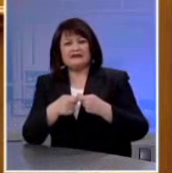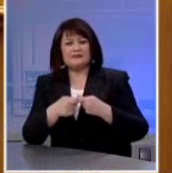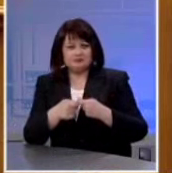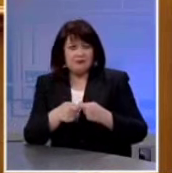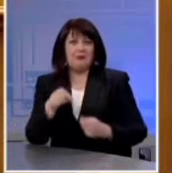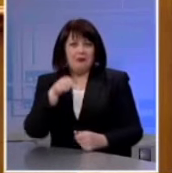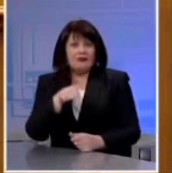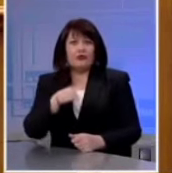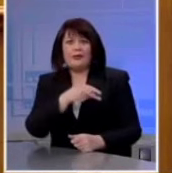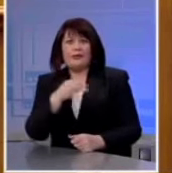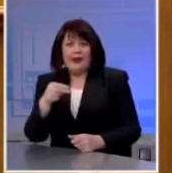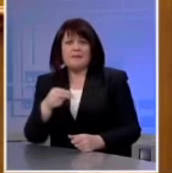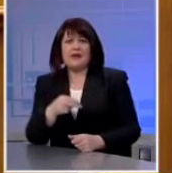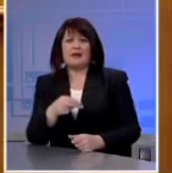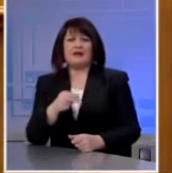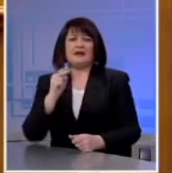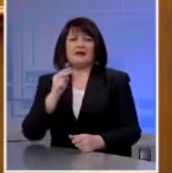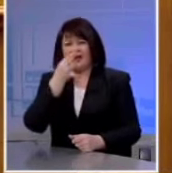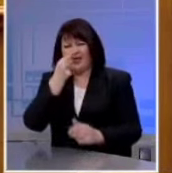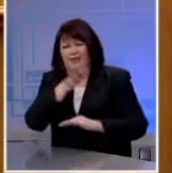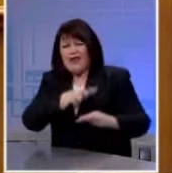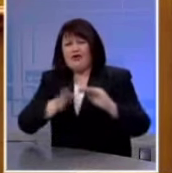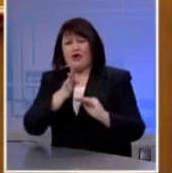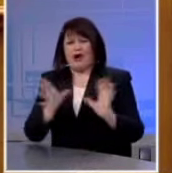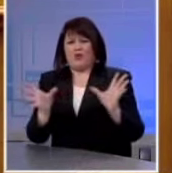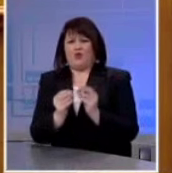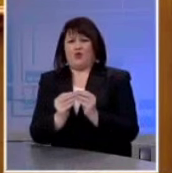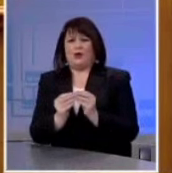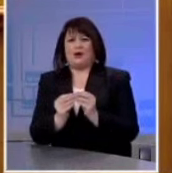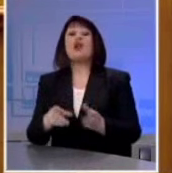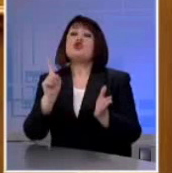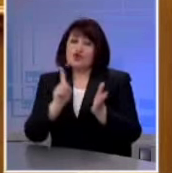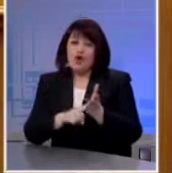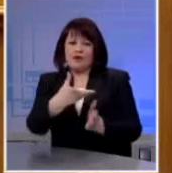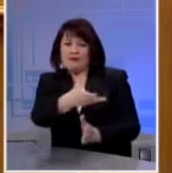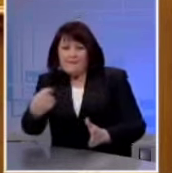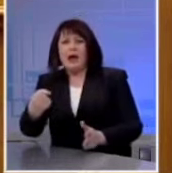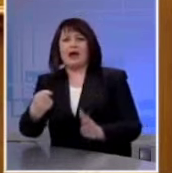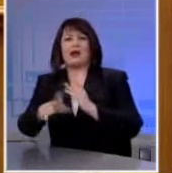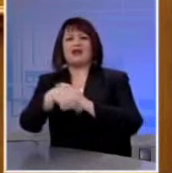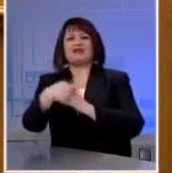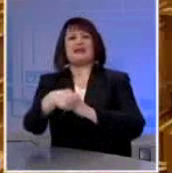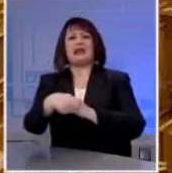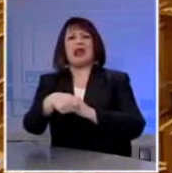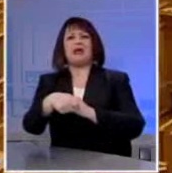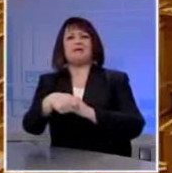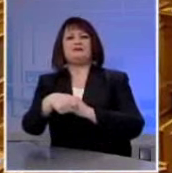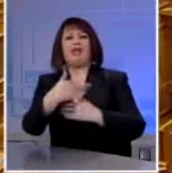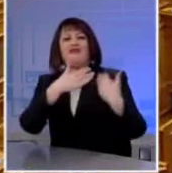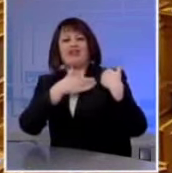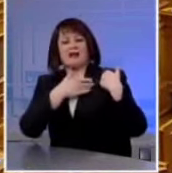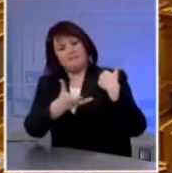κατεξοχήν δικογραφίες διαφθοράς, νομίμως αφαιρέθηκαν από την αρμόδια εισαγγελέα.